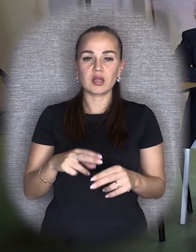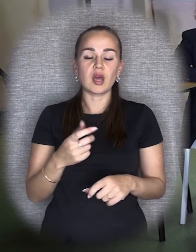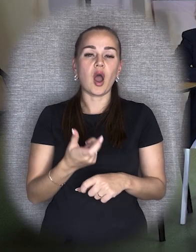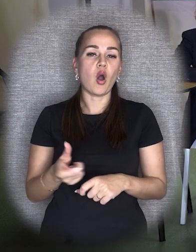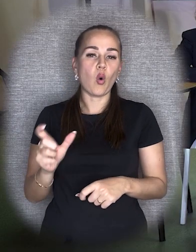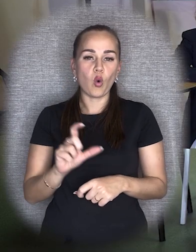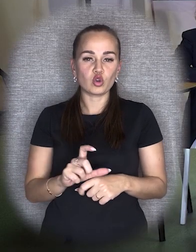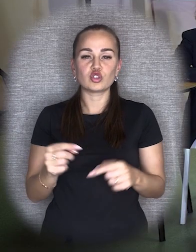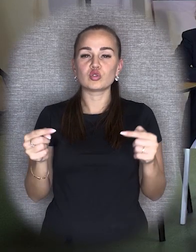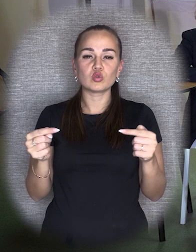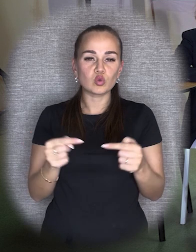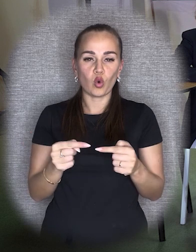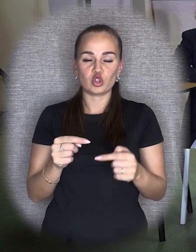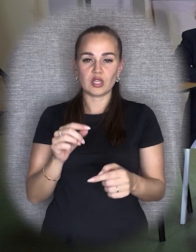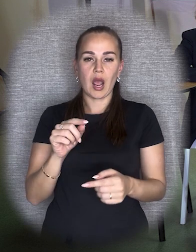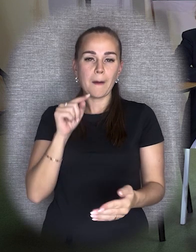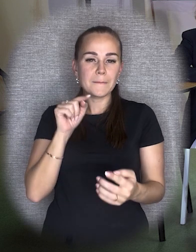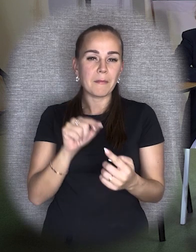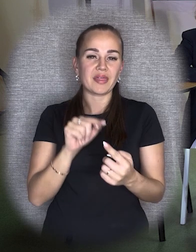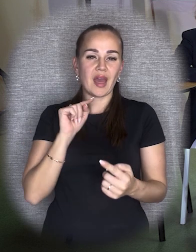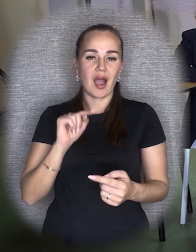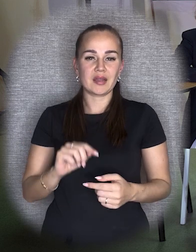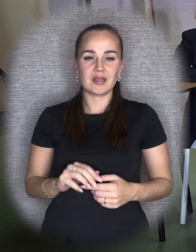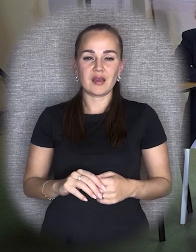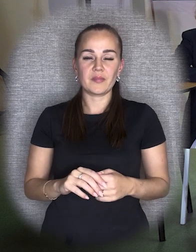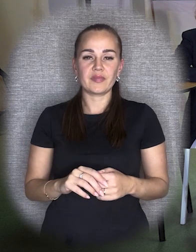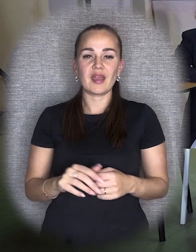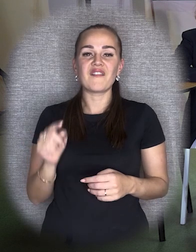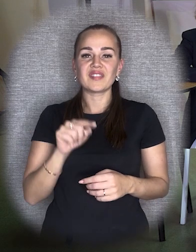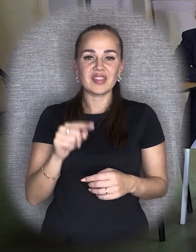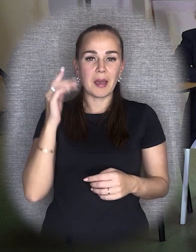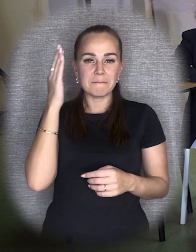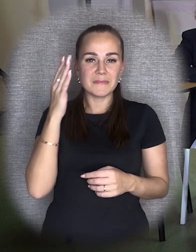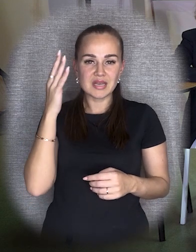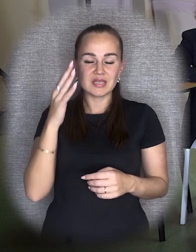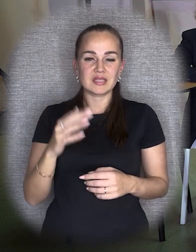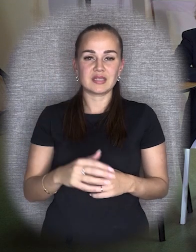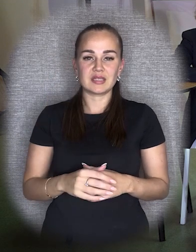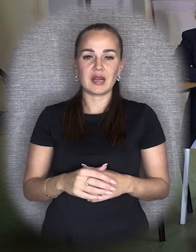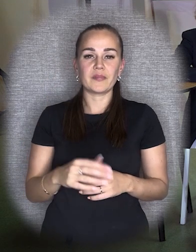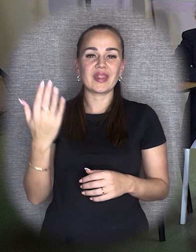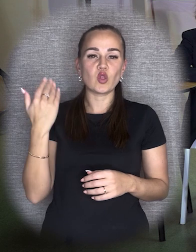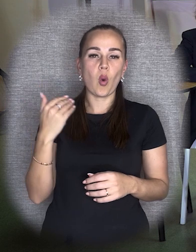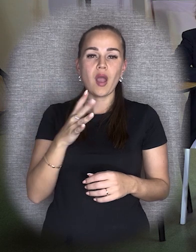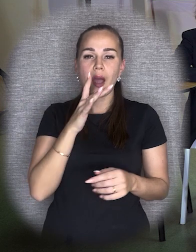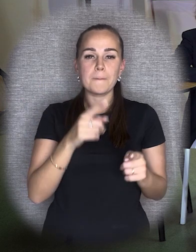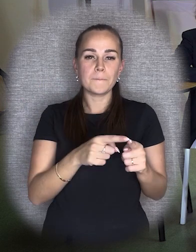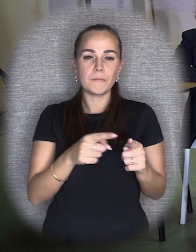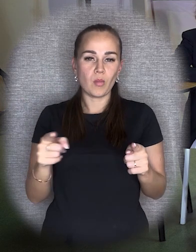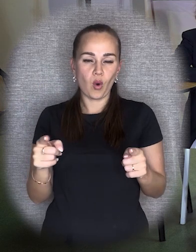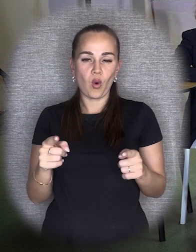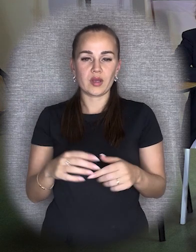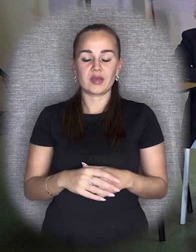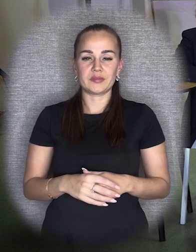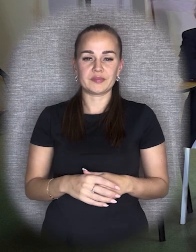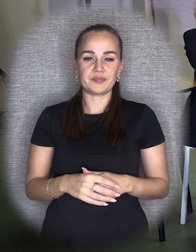очень точное попадание в те смыслы эпохи, которые эту эпоху